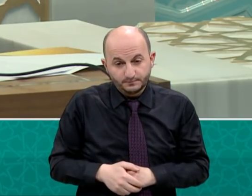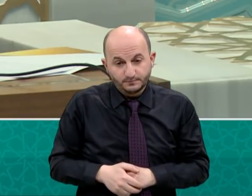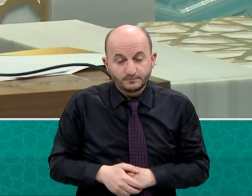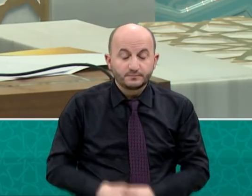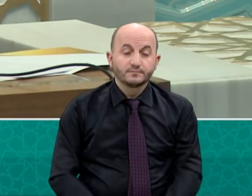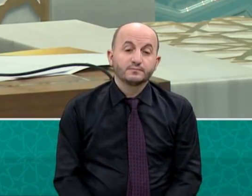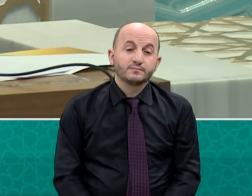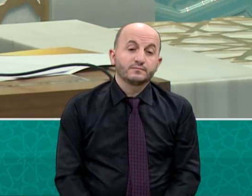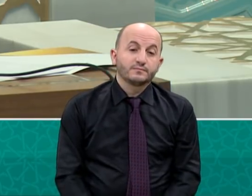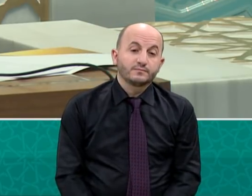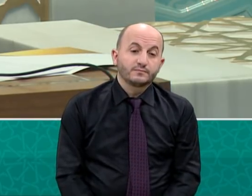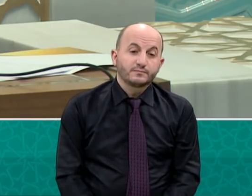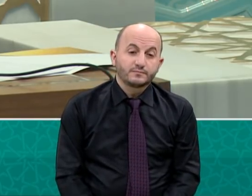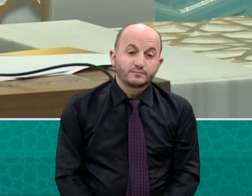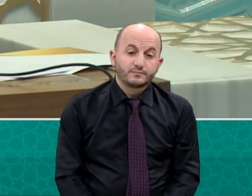Enfal suresinin